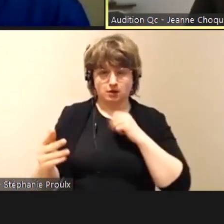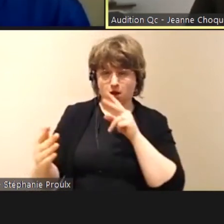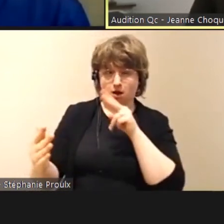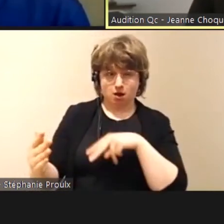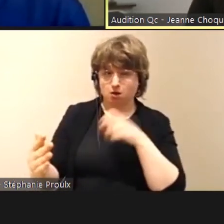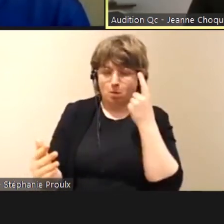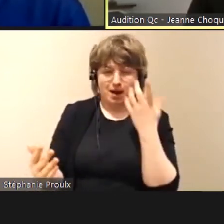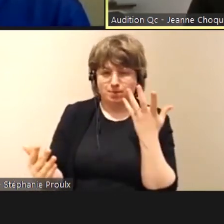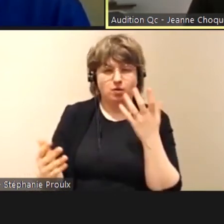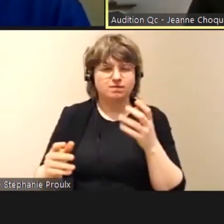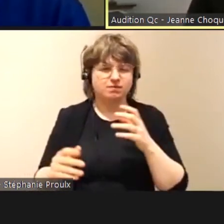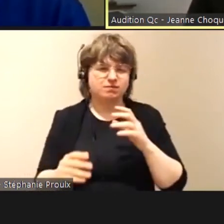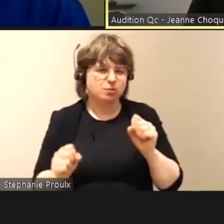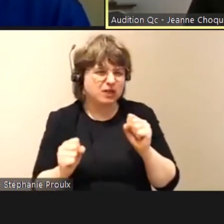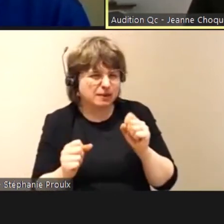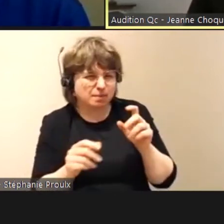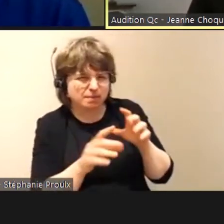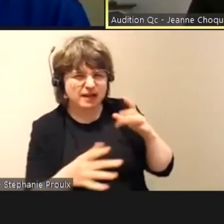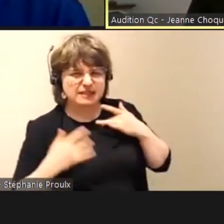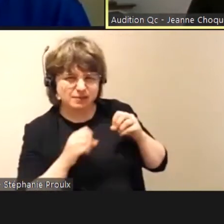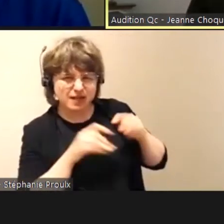votre conférence.